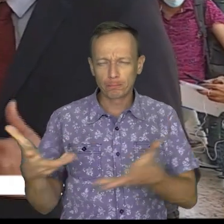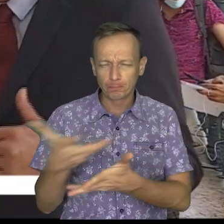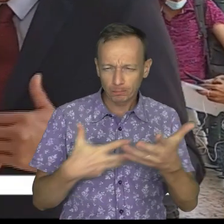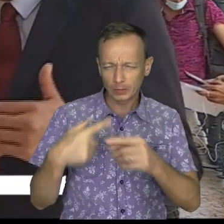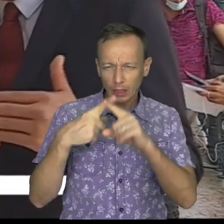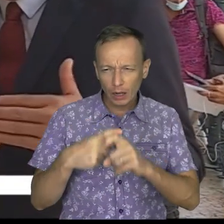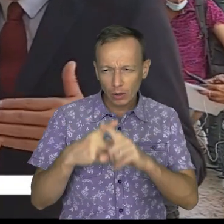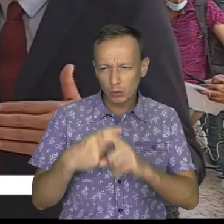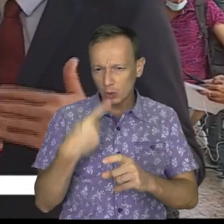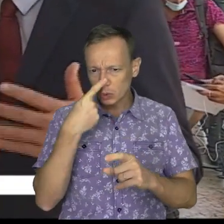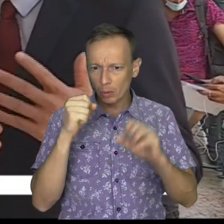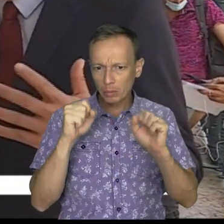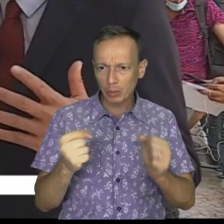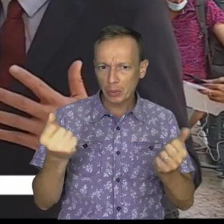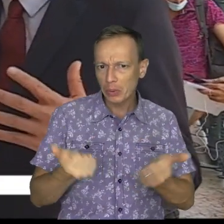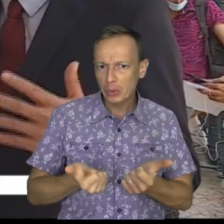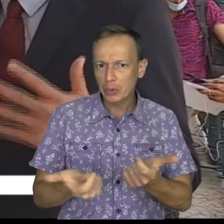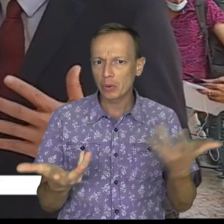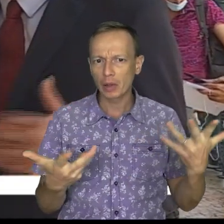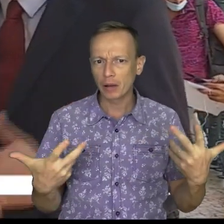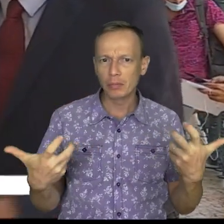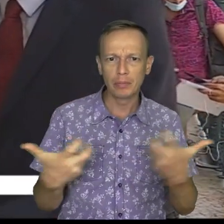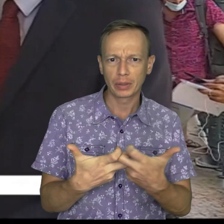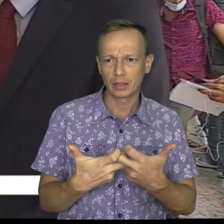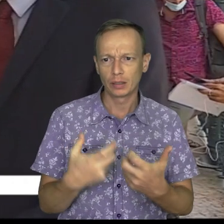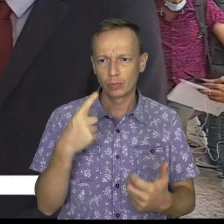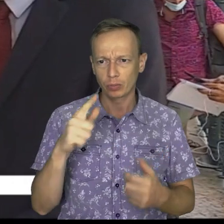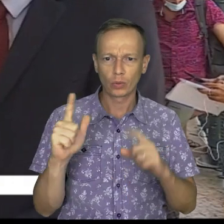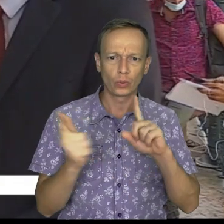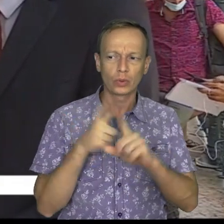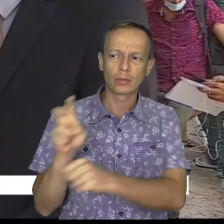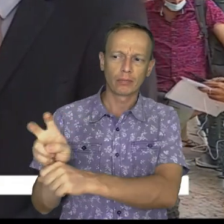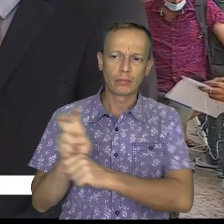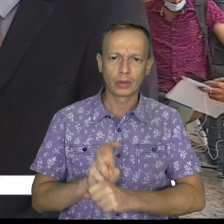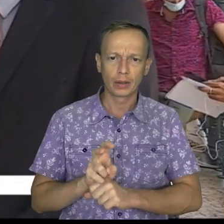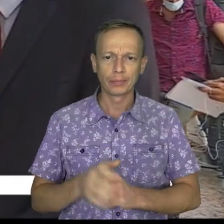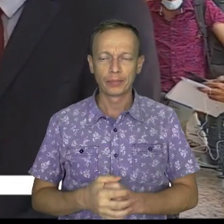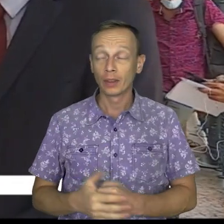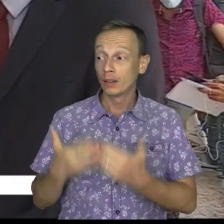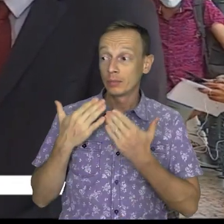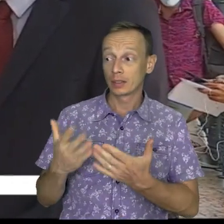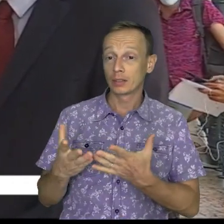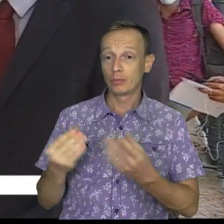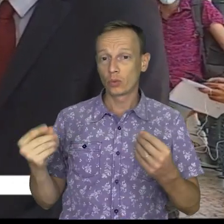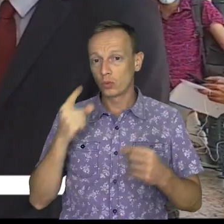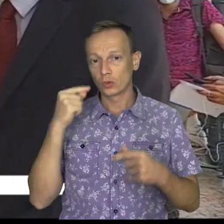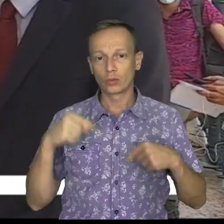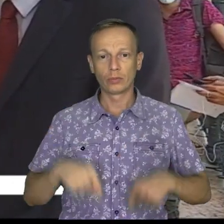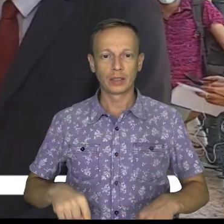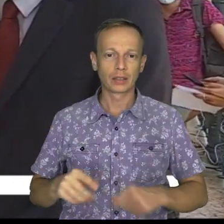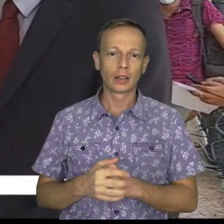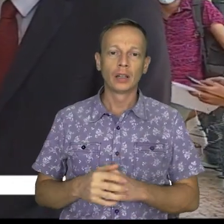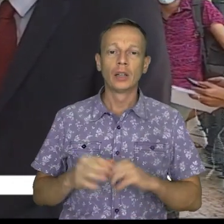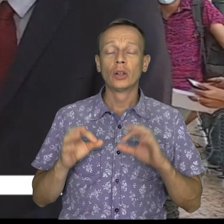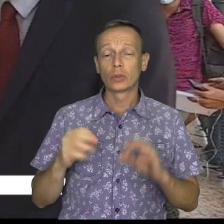à quel niveau acceptable aussi pour le pays doit se situer ce second prêt. Merci beaucoup, Monsieur